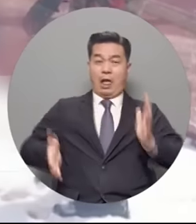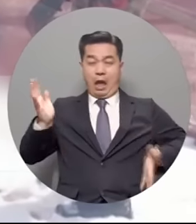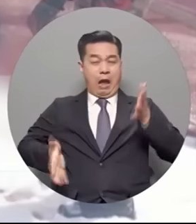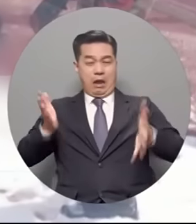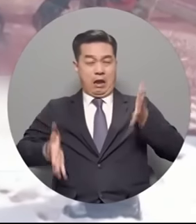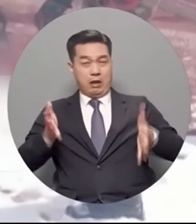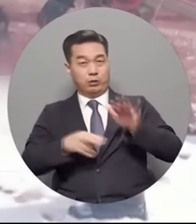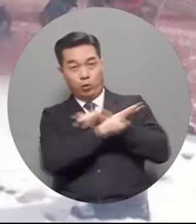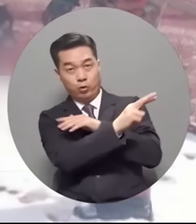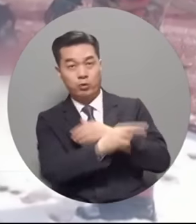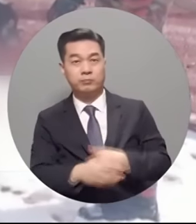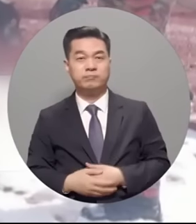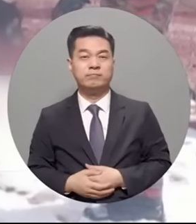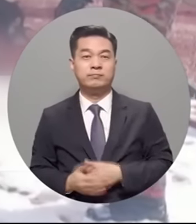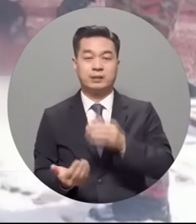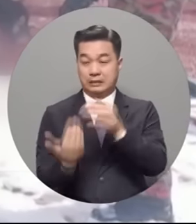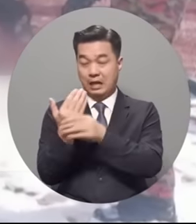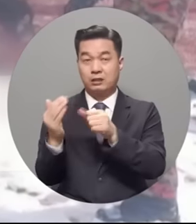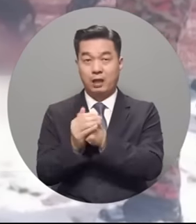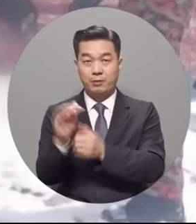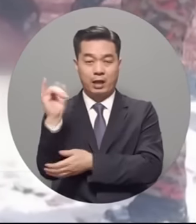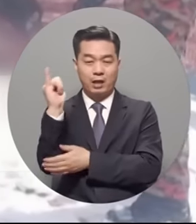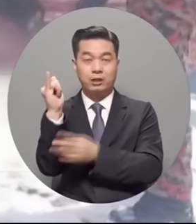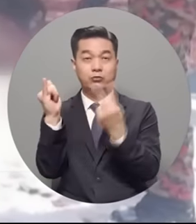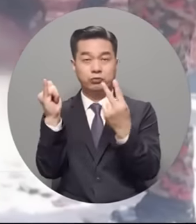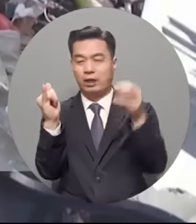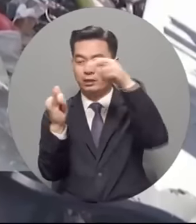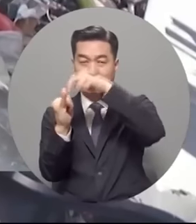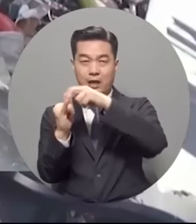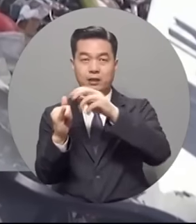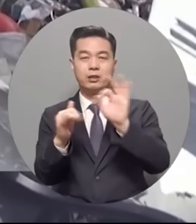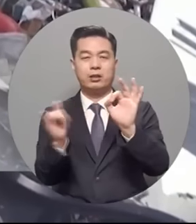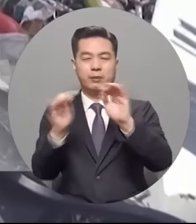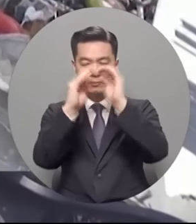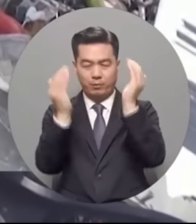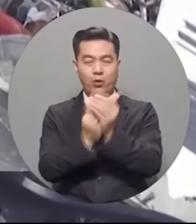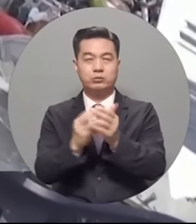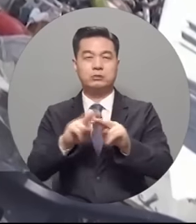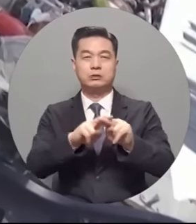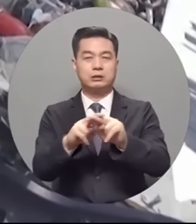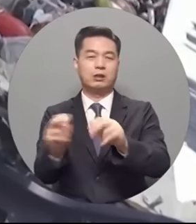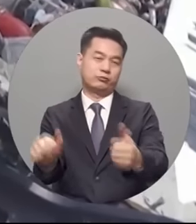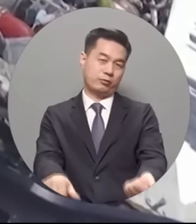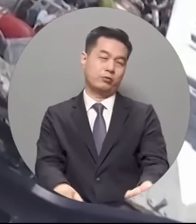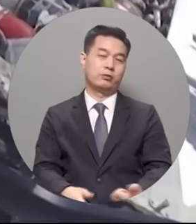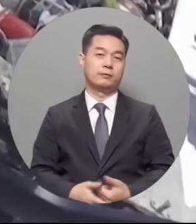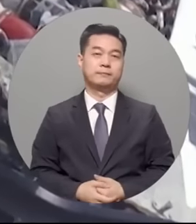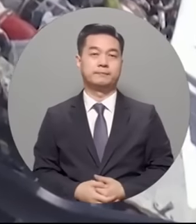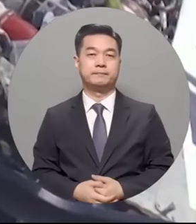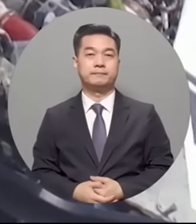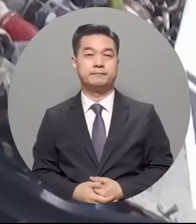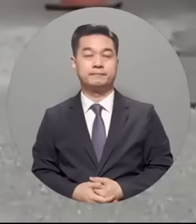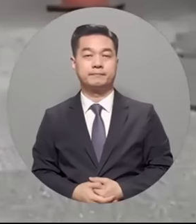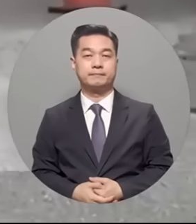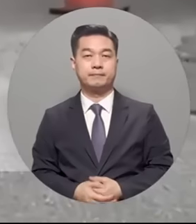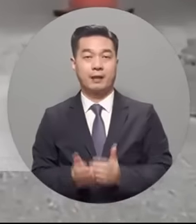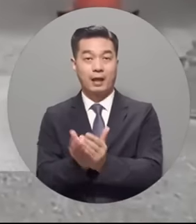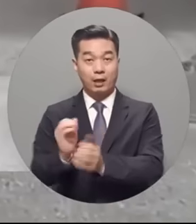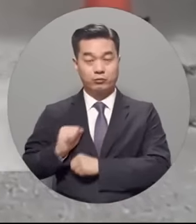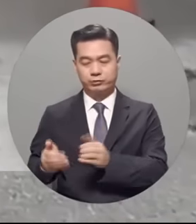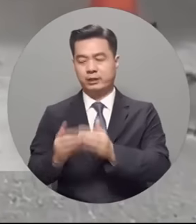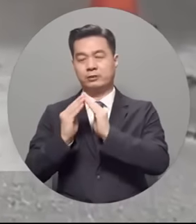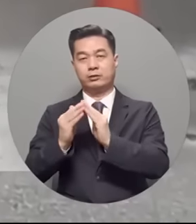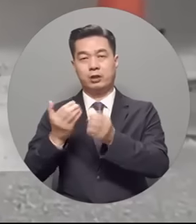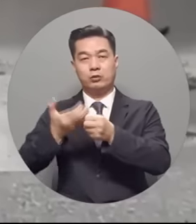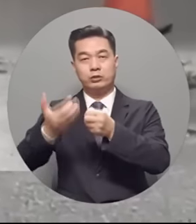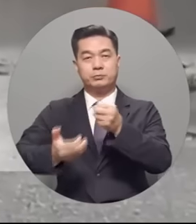혼비백산합니다. 이 사고로 헬기 두 대 탑승자 10명 전원이 그 자리에서 숨졌습니다. 해군 창설 90주년